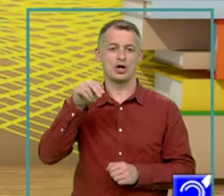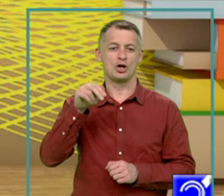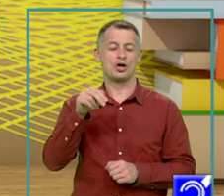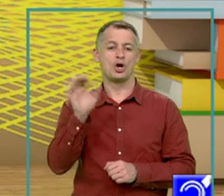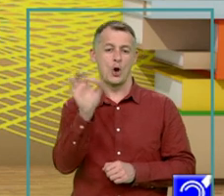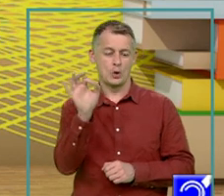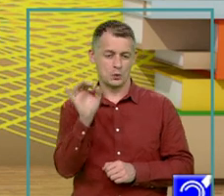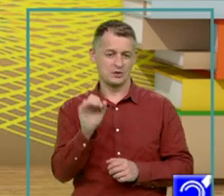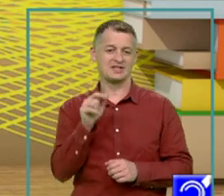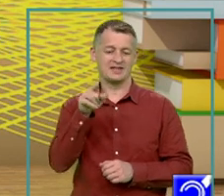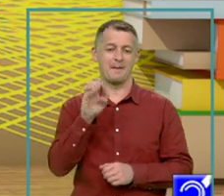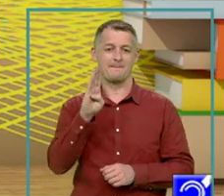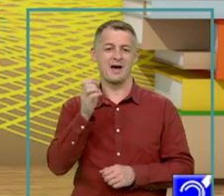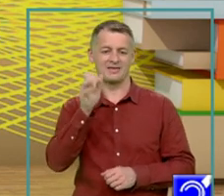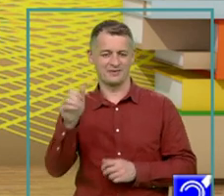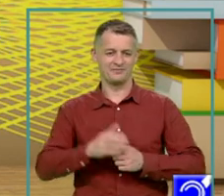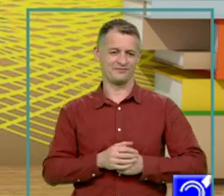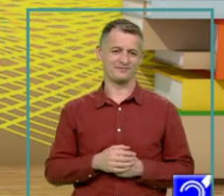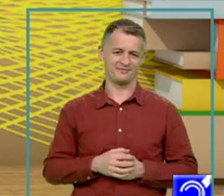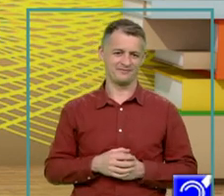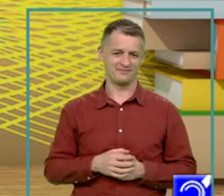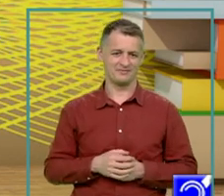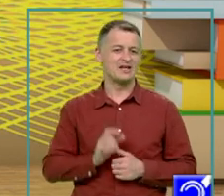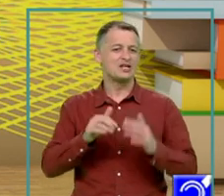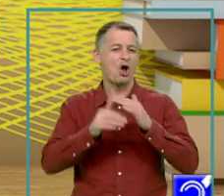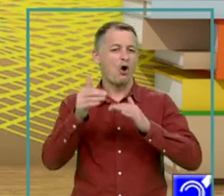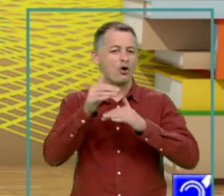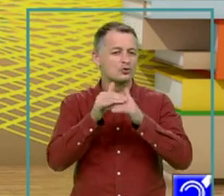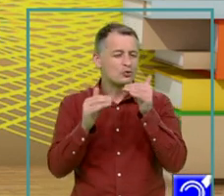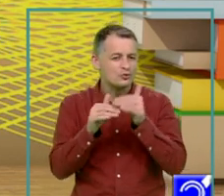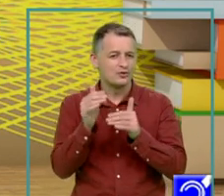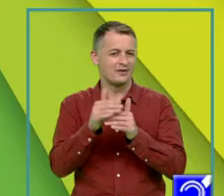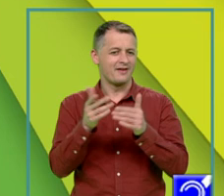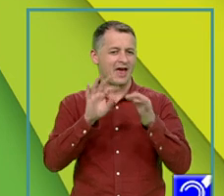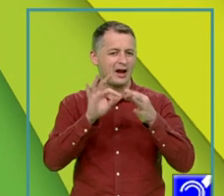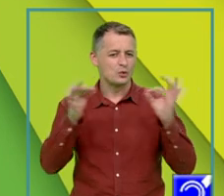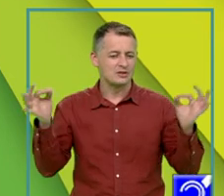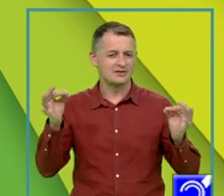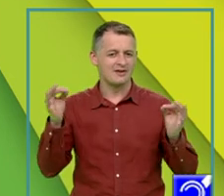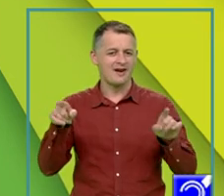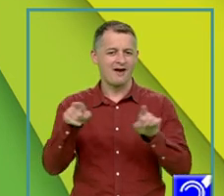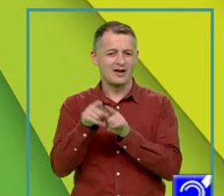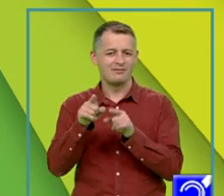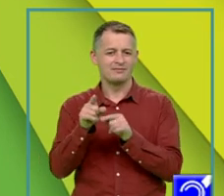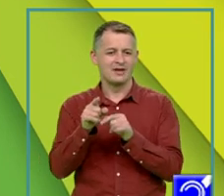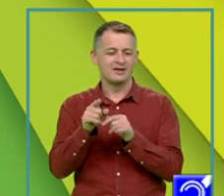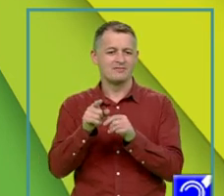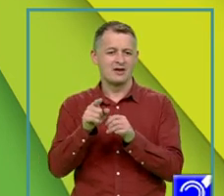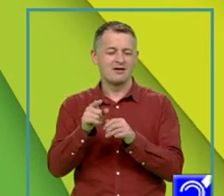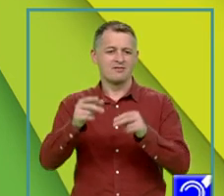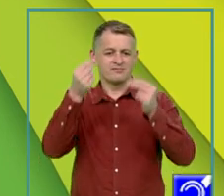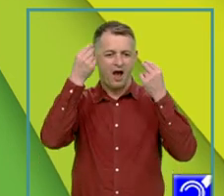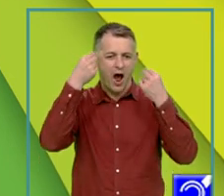sunt niște construcții afective niște enunțuri exclamative batatear